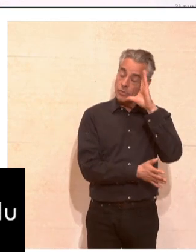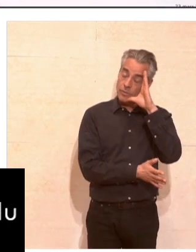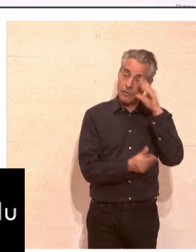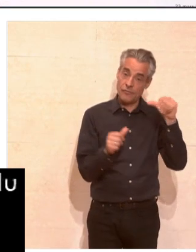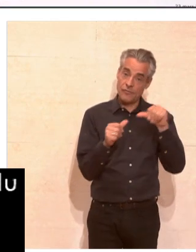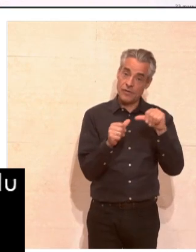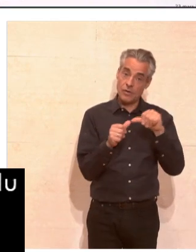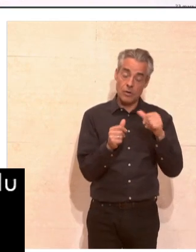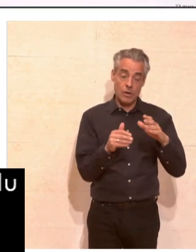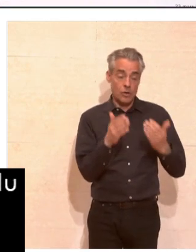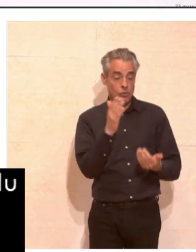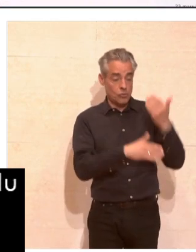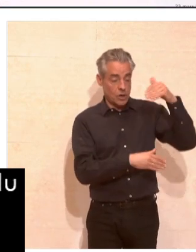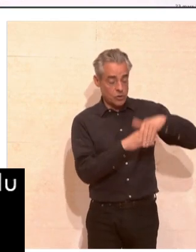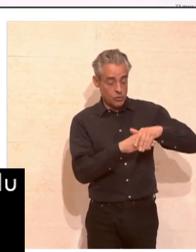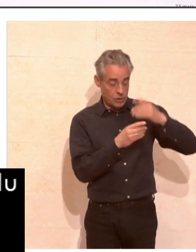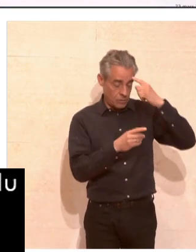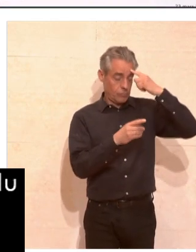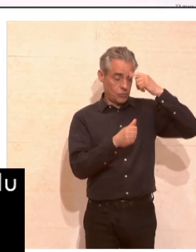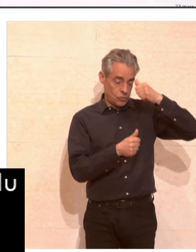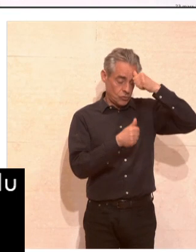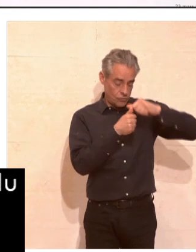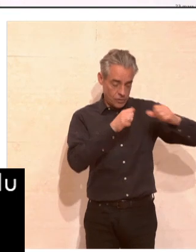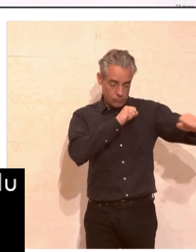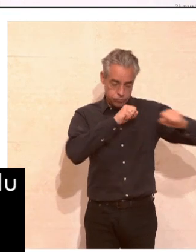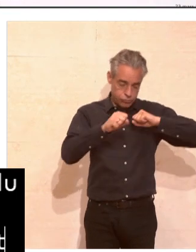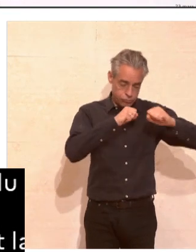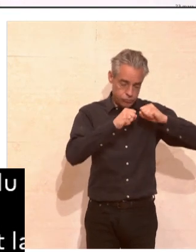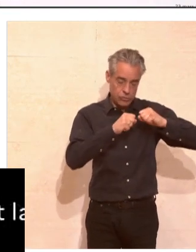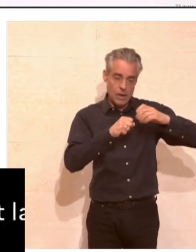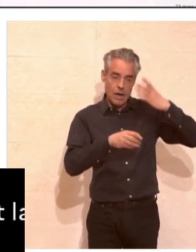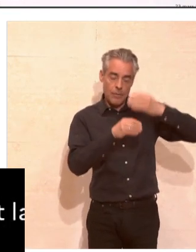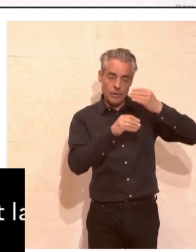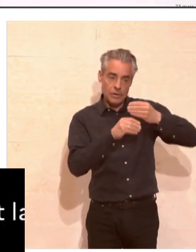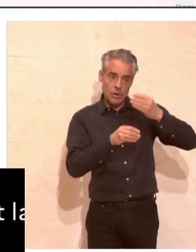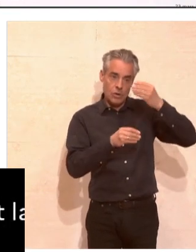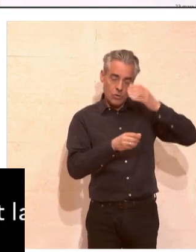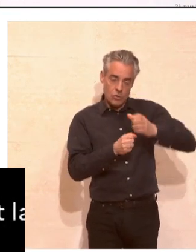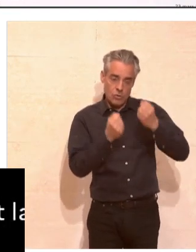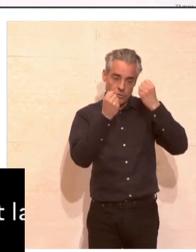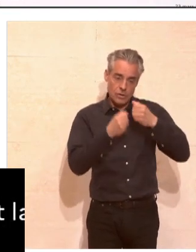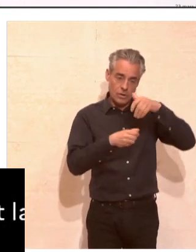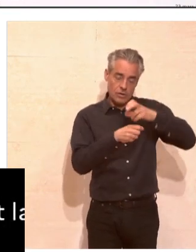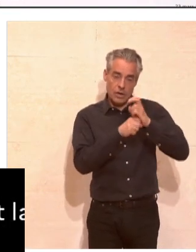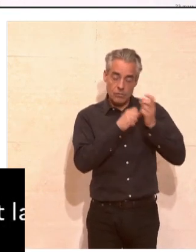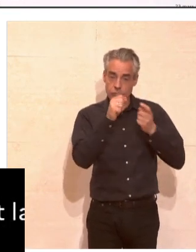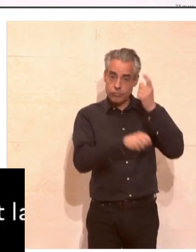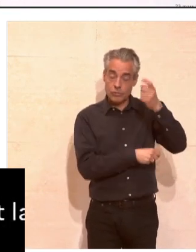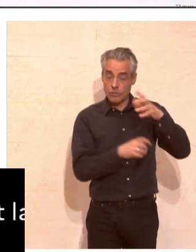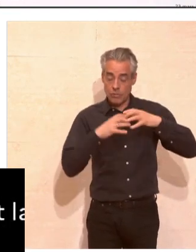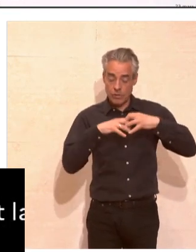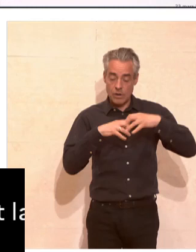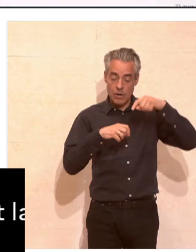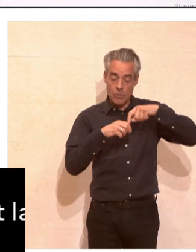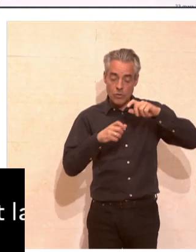réactivez ce qui s'est passé pendant la journée, vous allez le consolider au sein des réseaux préexistants et puis vous allez aussi